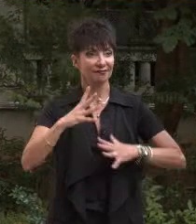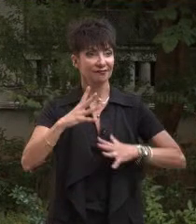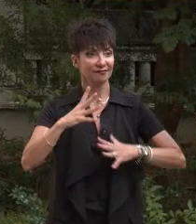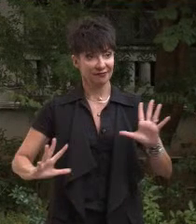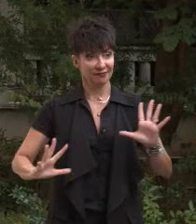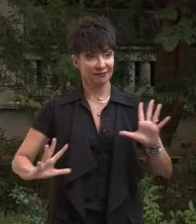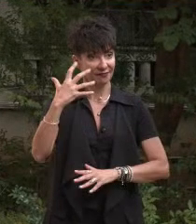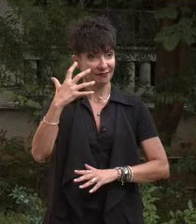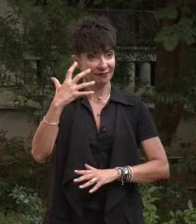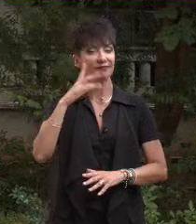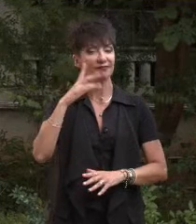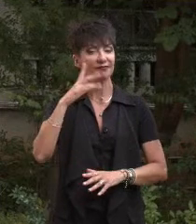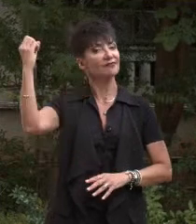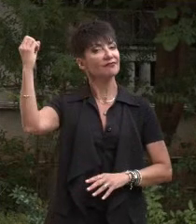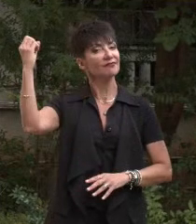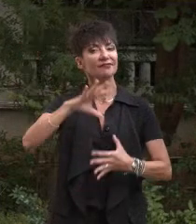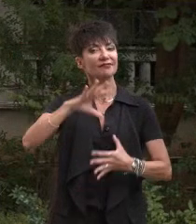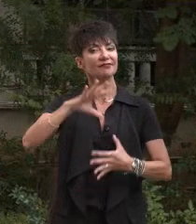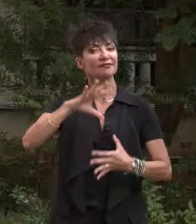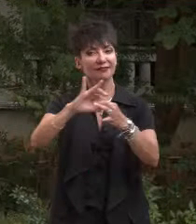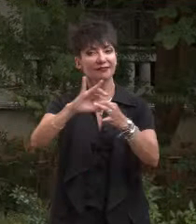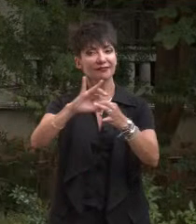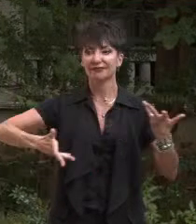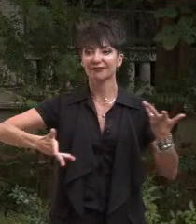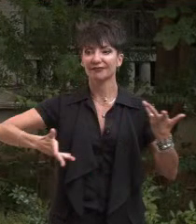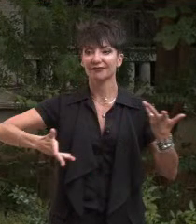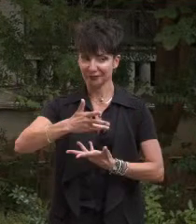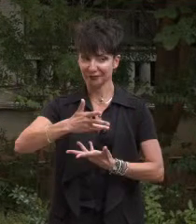καλύτερο, το πνεύμα της συνεργασίας, της αλληλεγγύης.